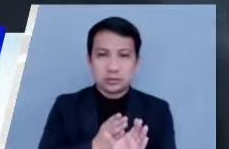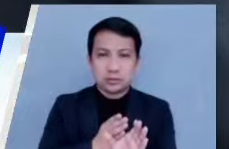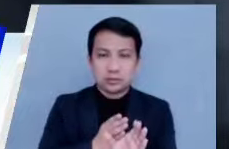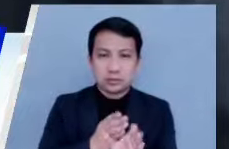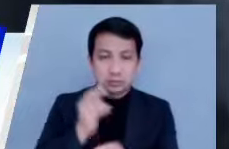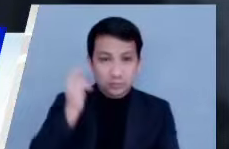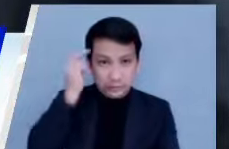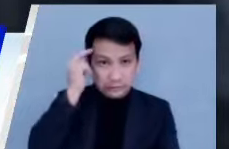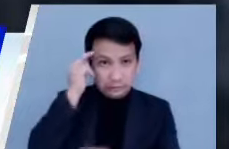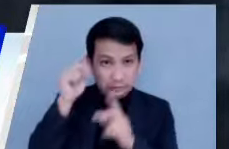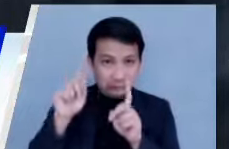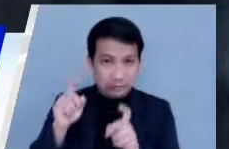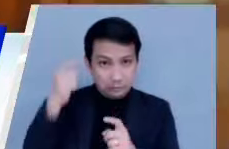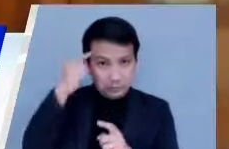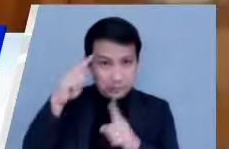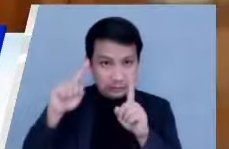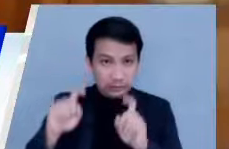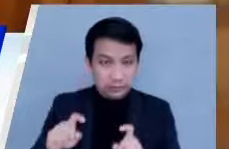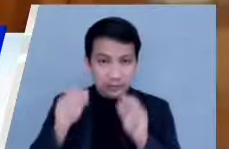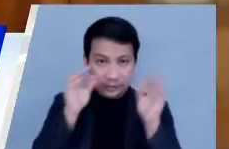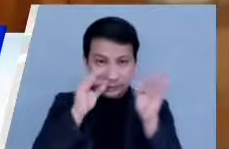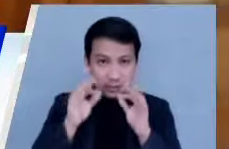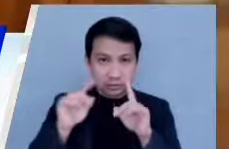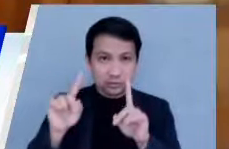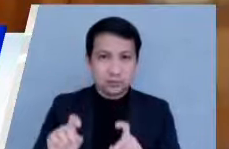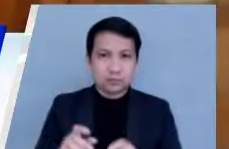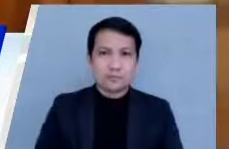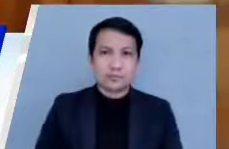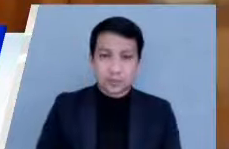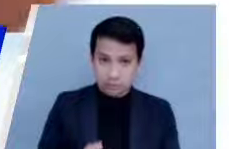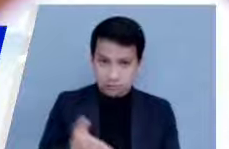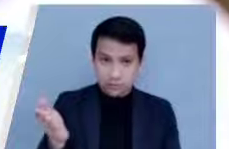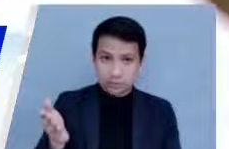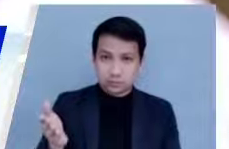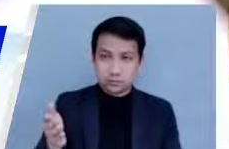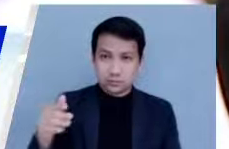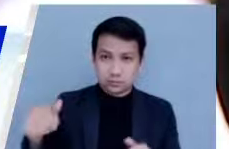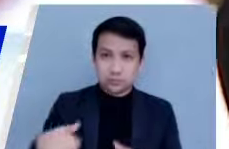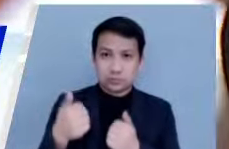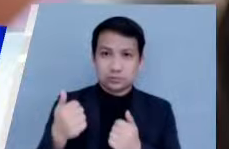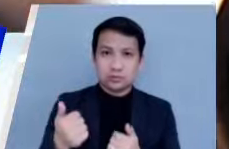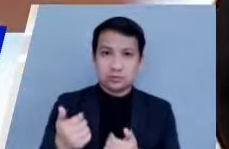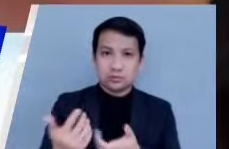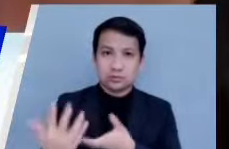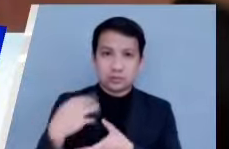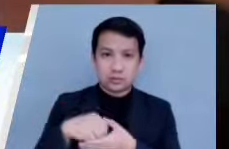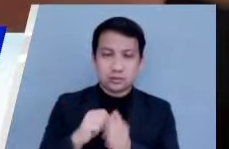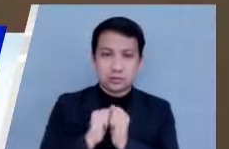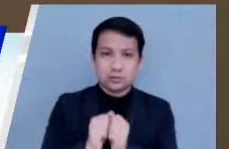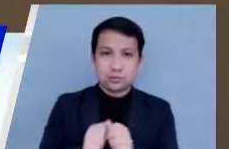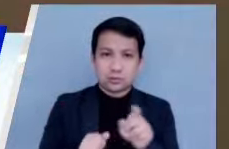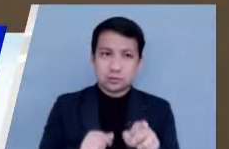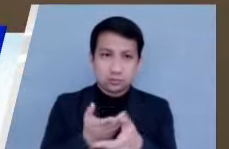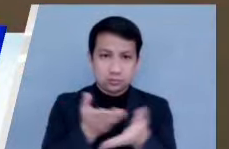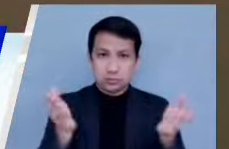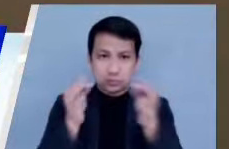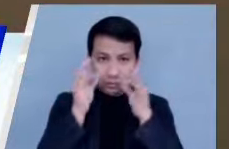neuropsychiatric test, pati na drug test. Pero hamon niya sa mga opisyal ng gobyerno, sumailalim din sa drug test.